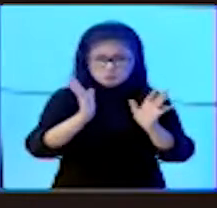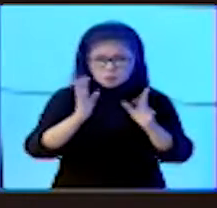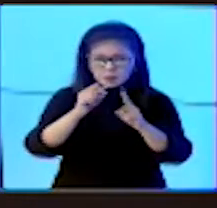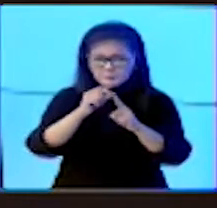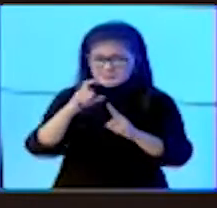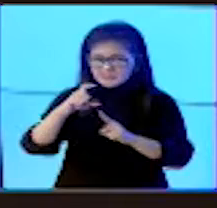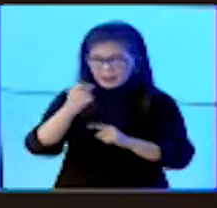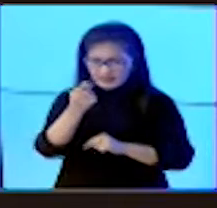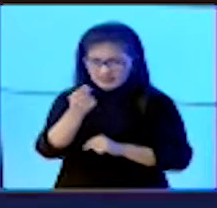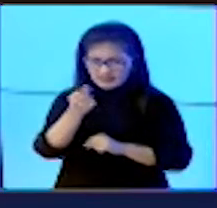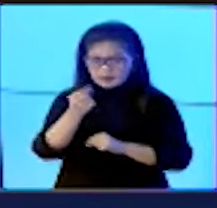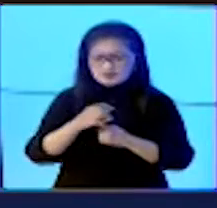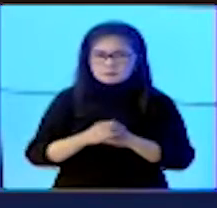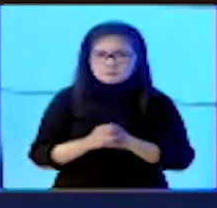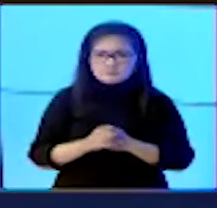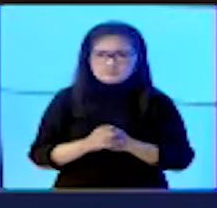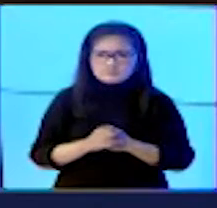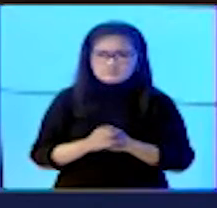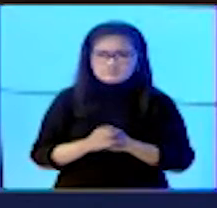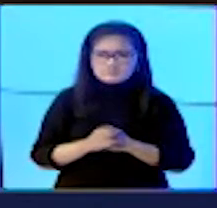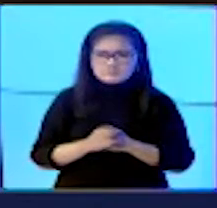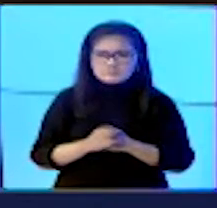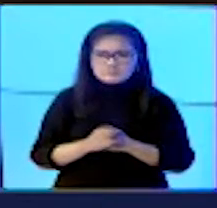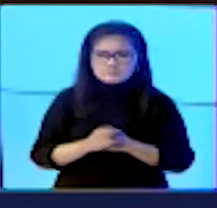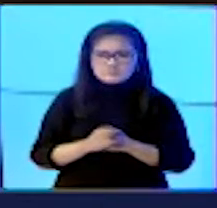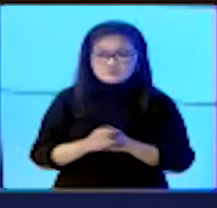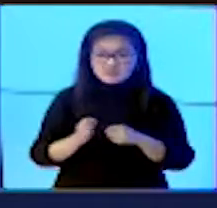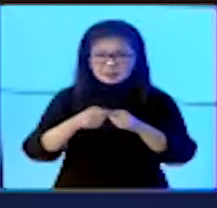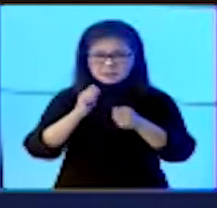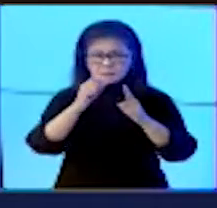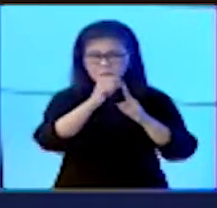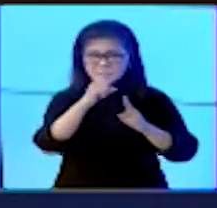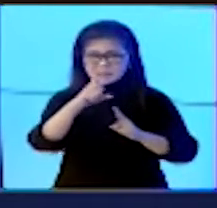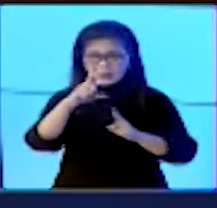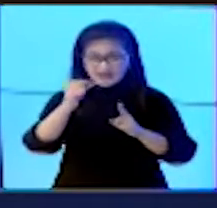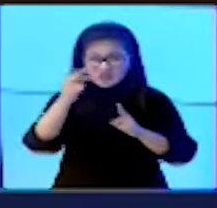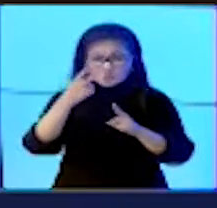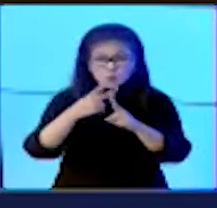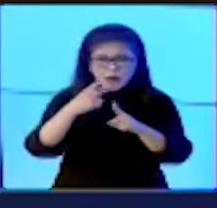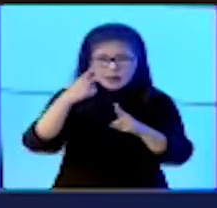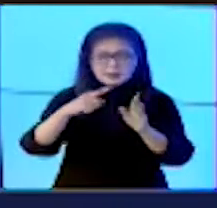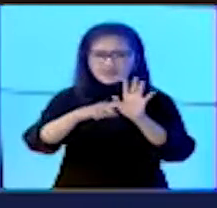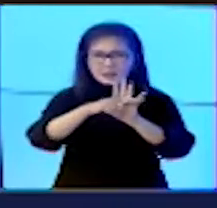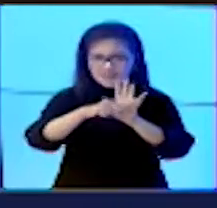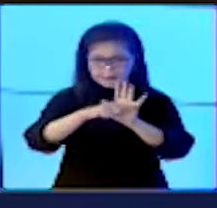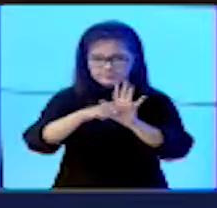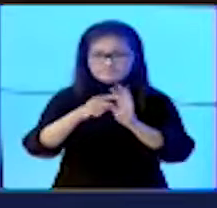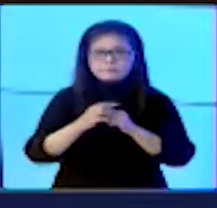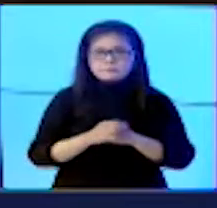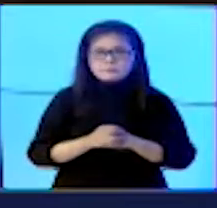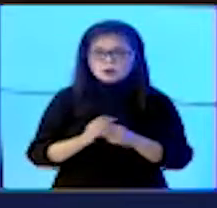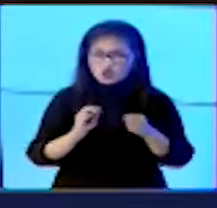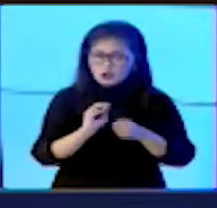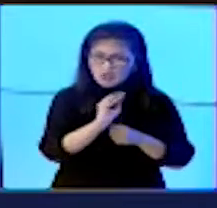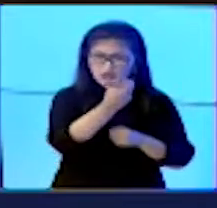belum tentu sembuh. Jadi PCR 2 kali negatif, menurut buku pedoman dari